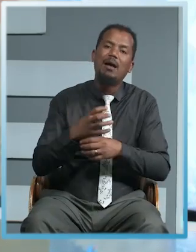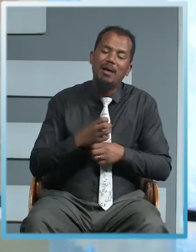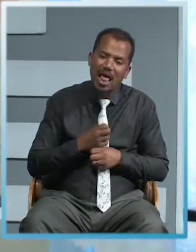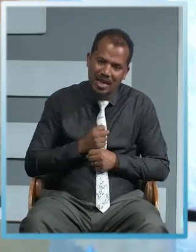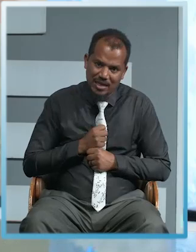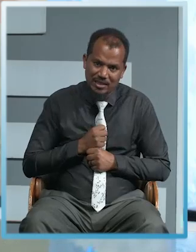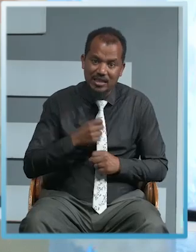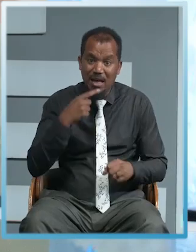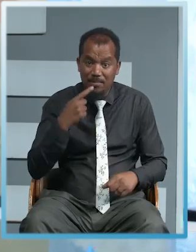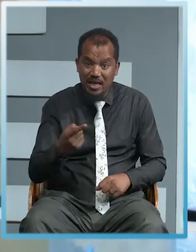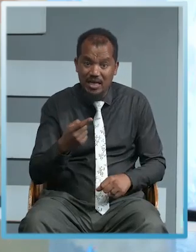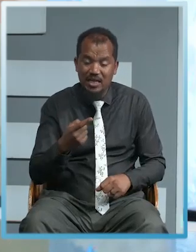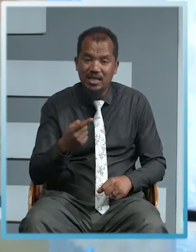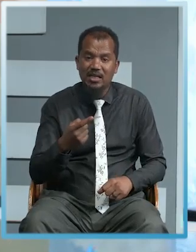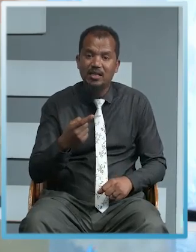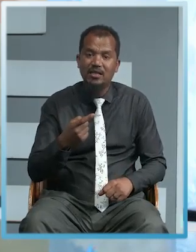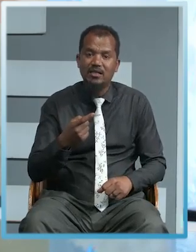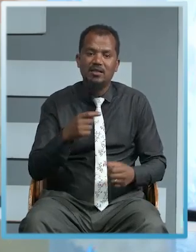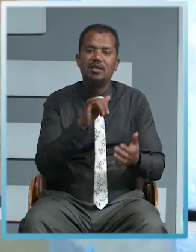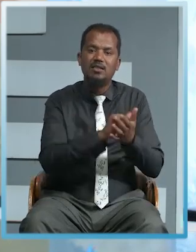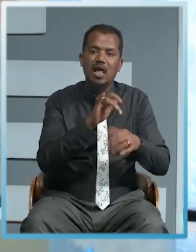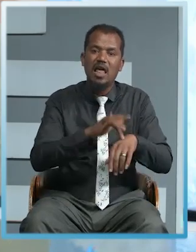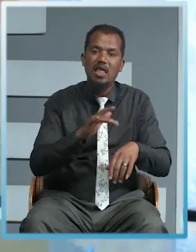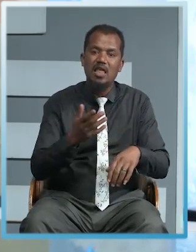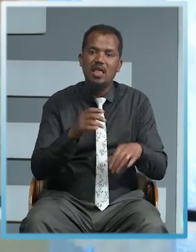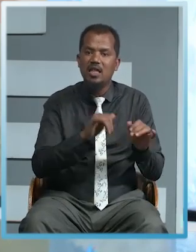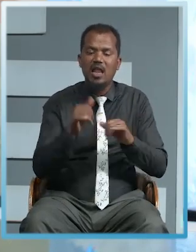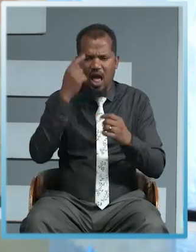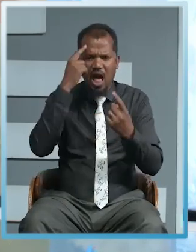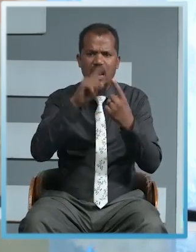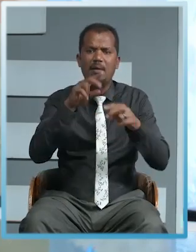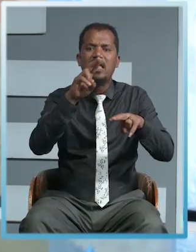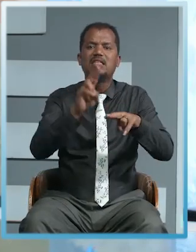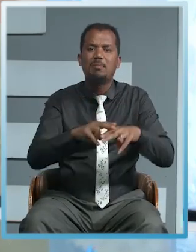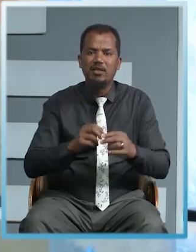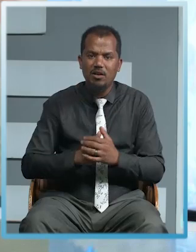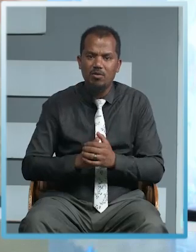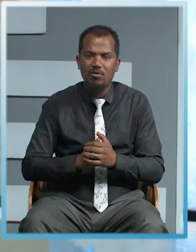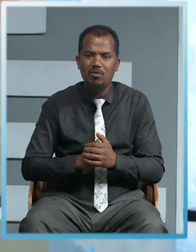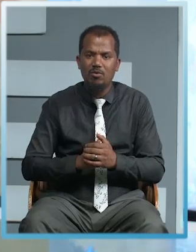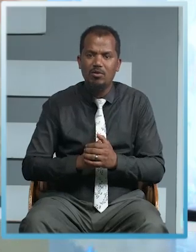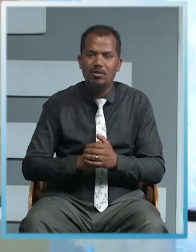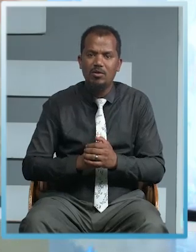እናስተናግዳለን የሚል እዛ ላይ እንደ አላማ ያስቀመጥ ነው።